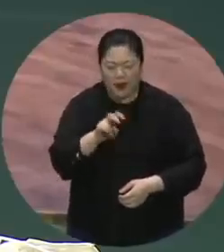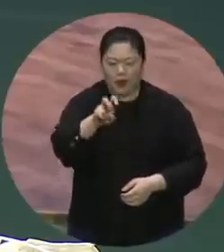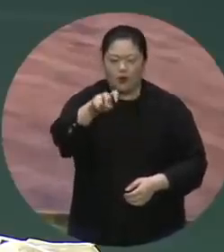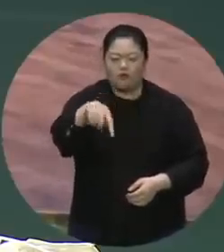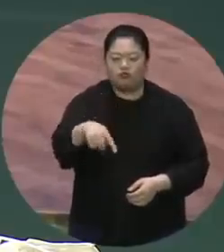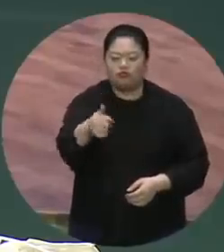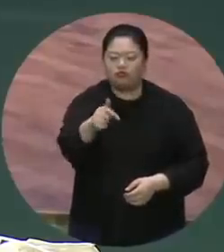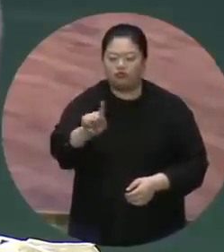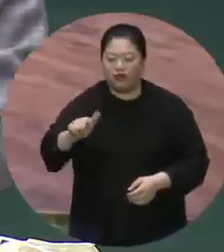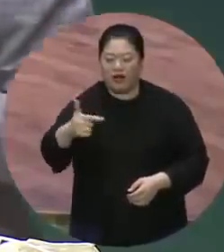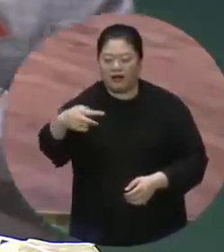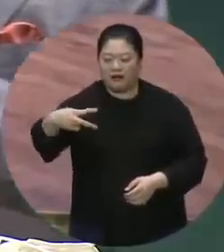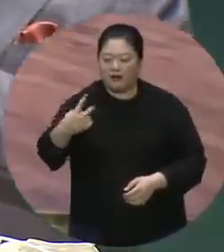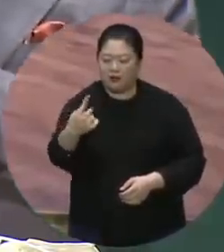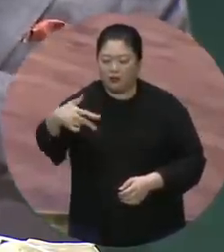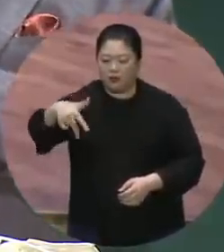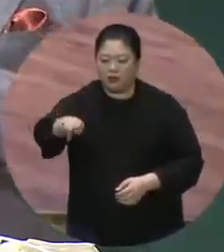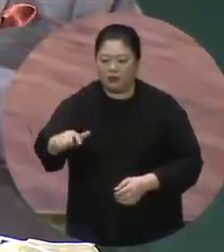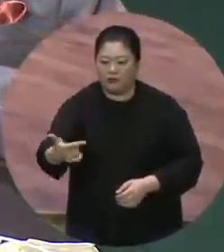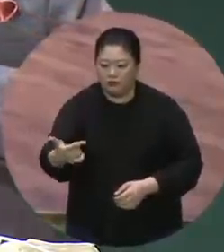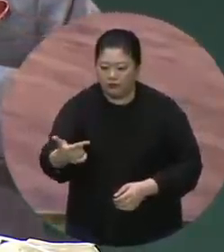무한도전이 아니라 행복한 무한.